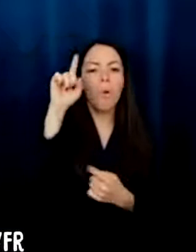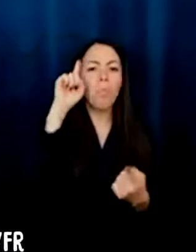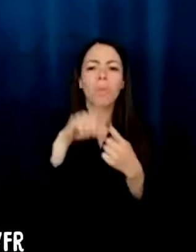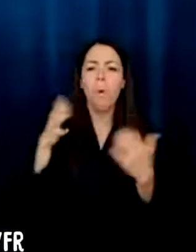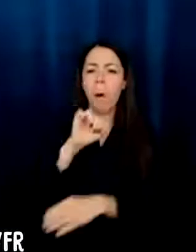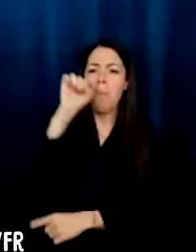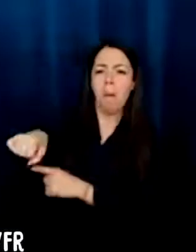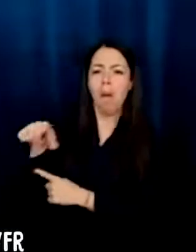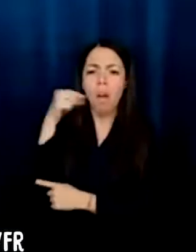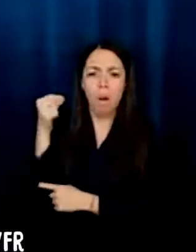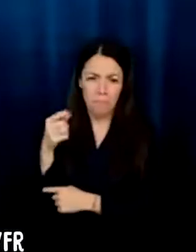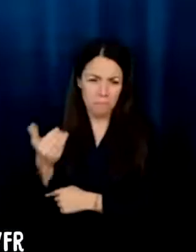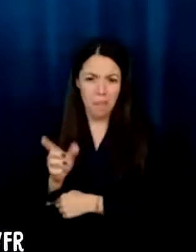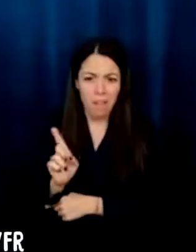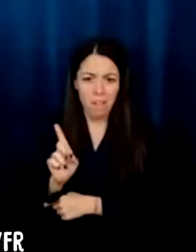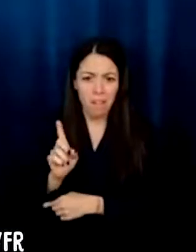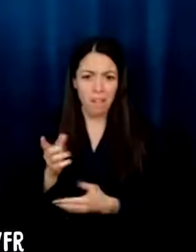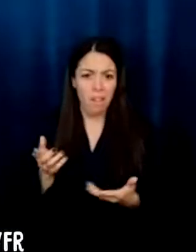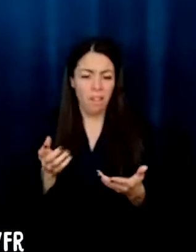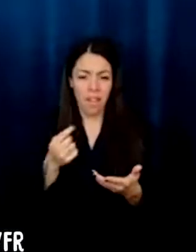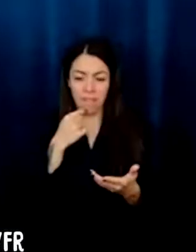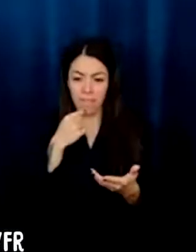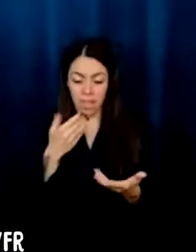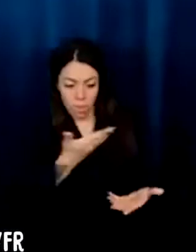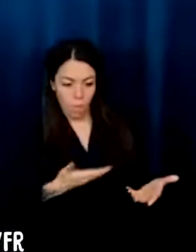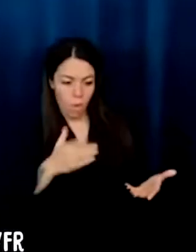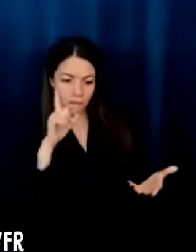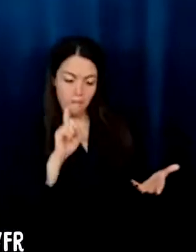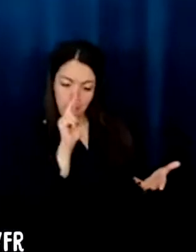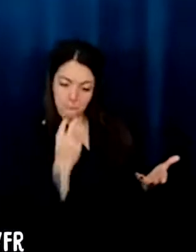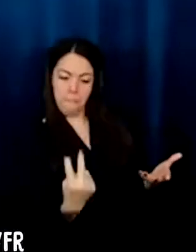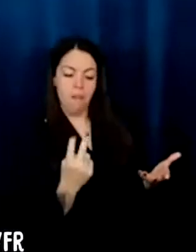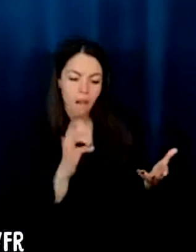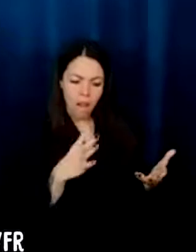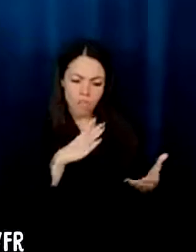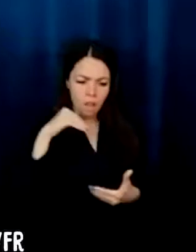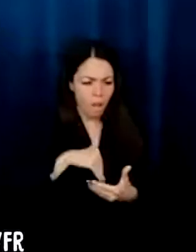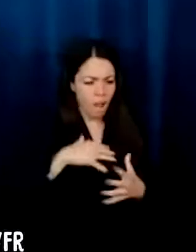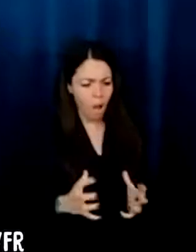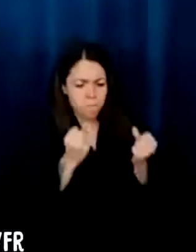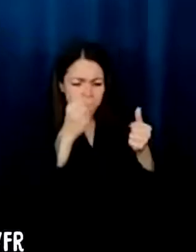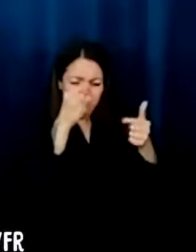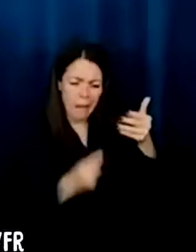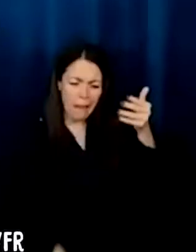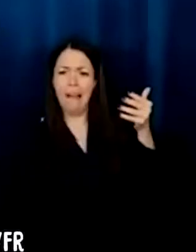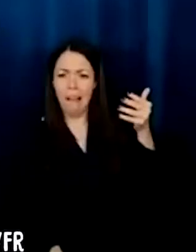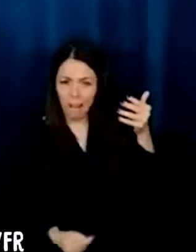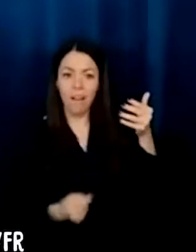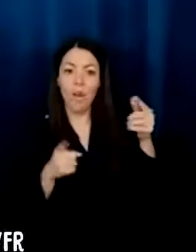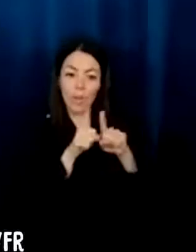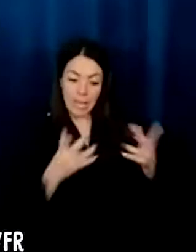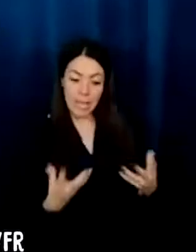c'est vraiment comprendre tout notre potentiel féminin. En prendre conscience, l'accaparer,